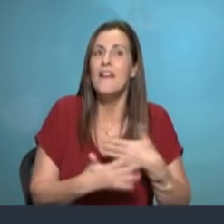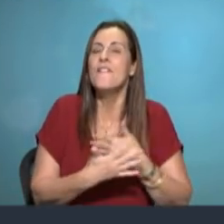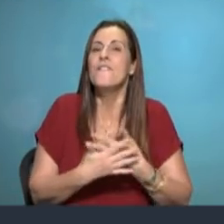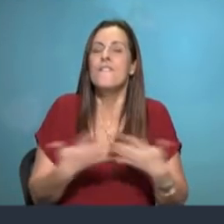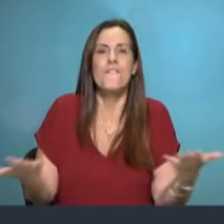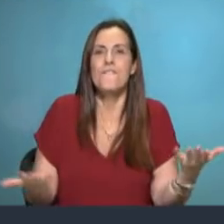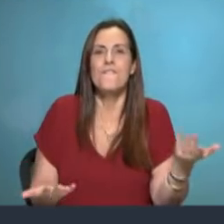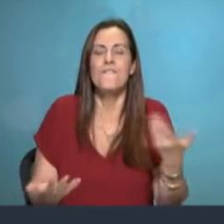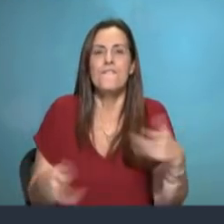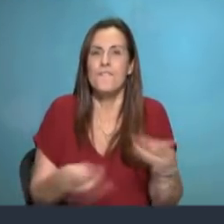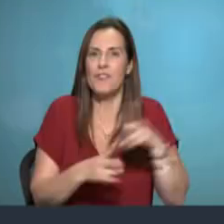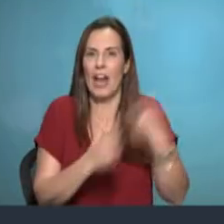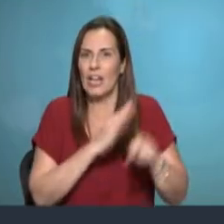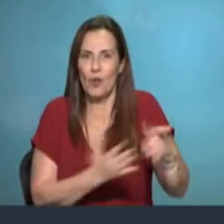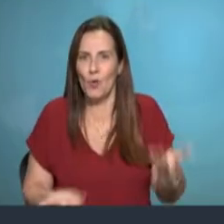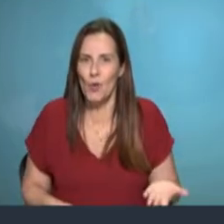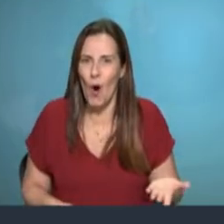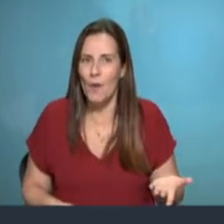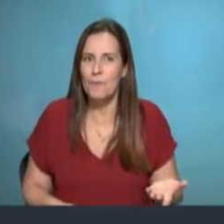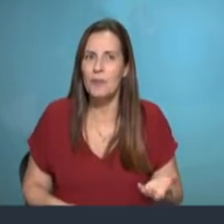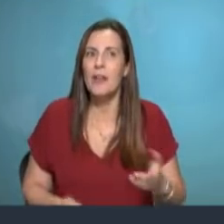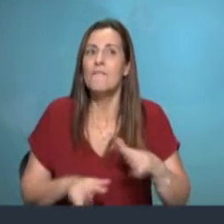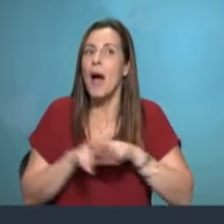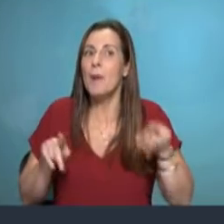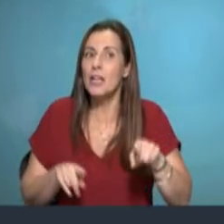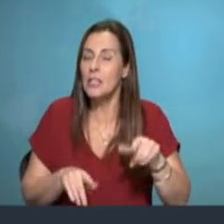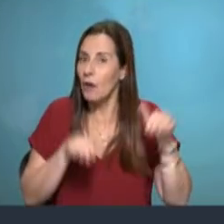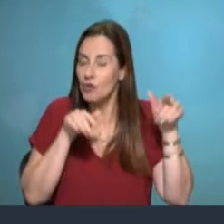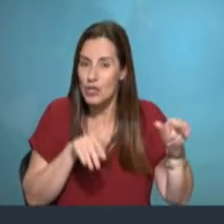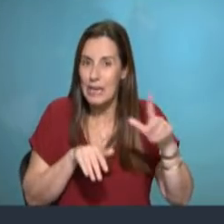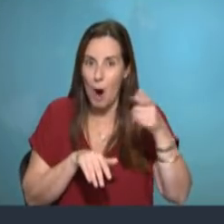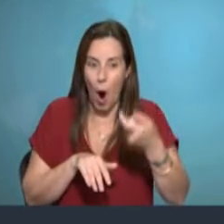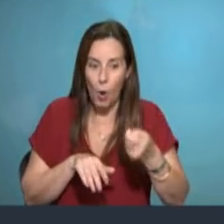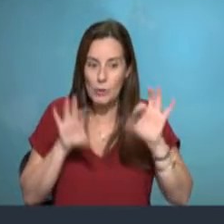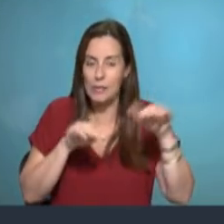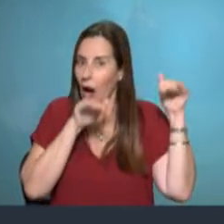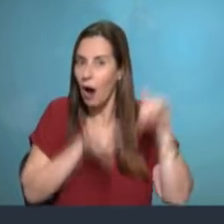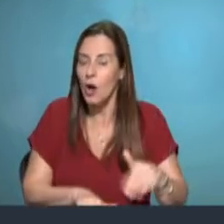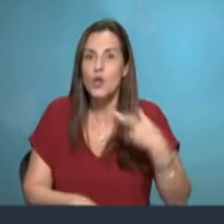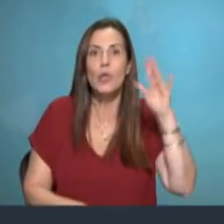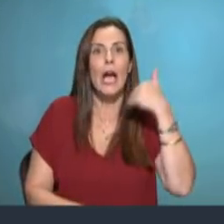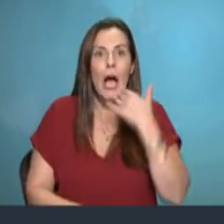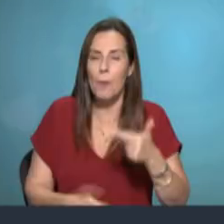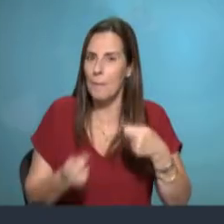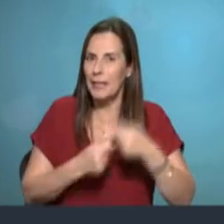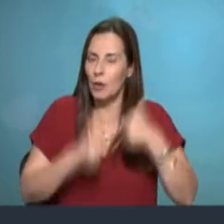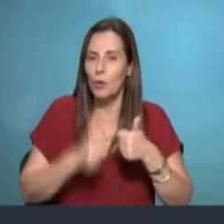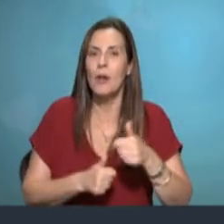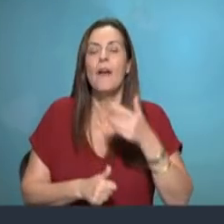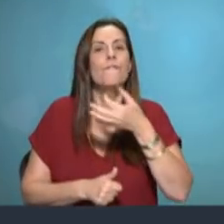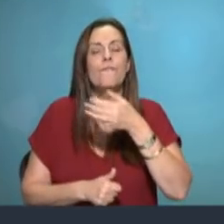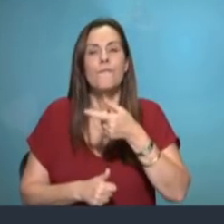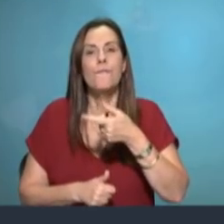חלופה לרכישה שלו, והסיטואציה שבה הוא יקרוס היא חמורה יותר מבחינה תחרותית מאשר